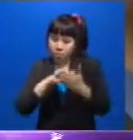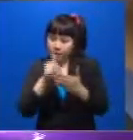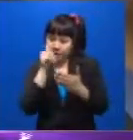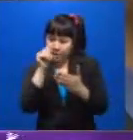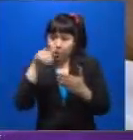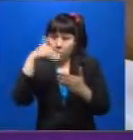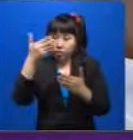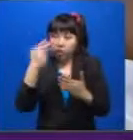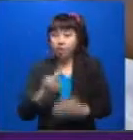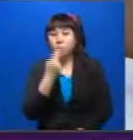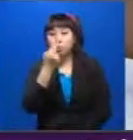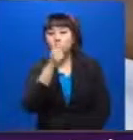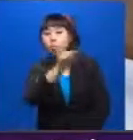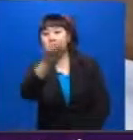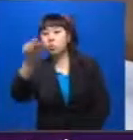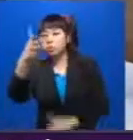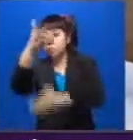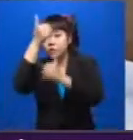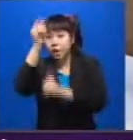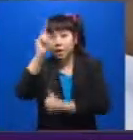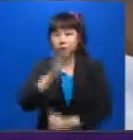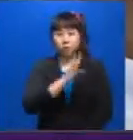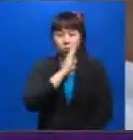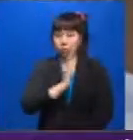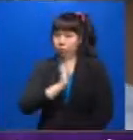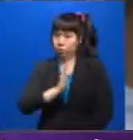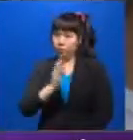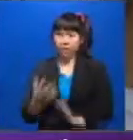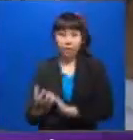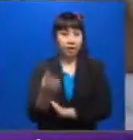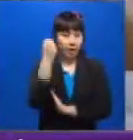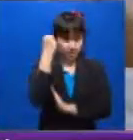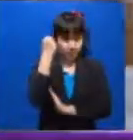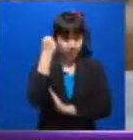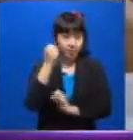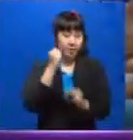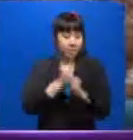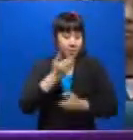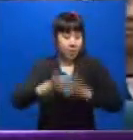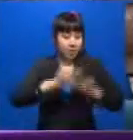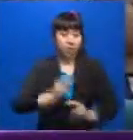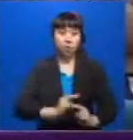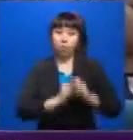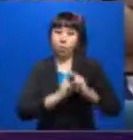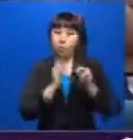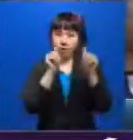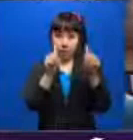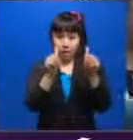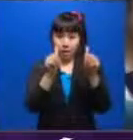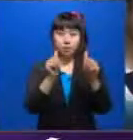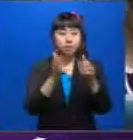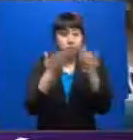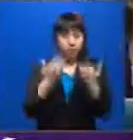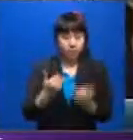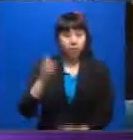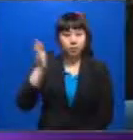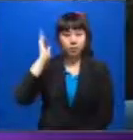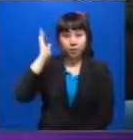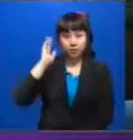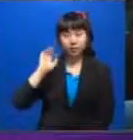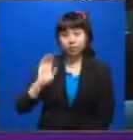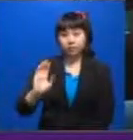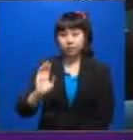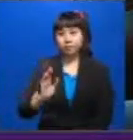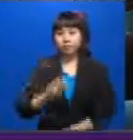ค่อยมองกระแสเป็นตัวเสริมเพราะหากมีจุดยืนที่แข็งแกร่งจะสามารถมีตลาดเป็นของตัวเองได้ขณะที่นายสวนชัย